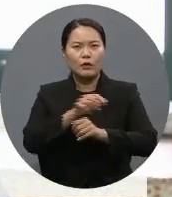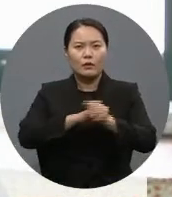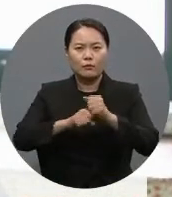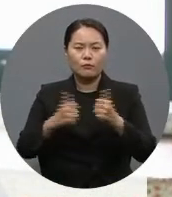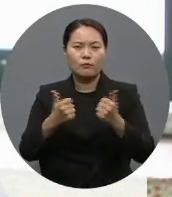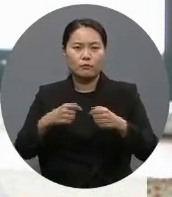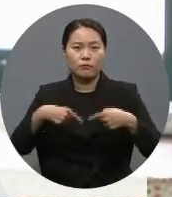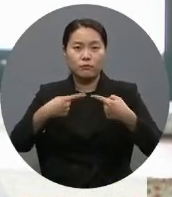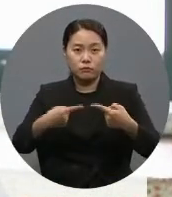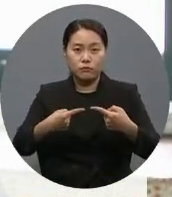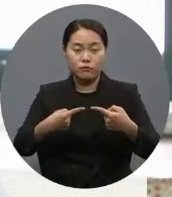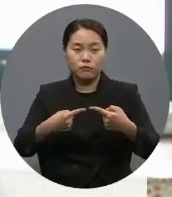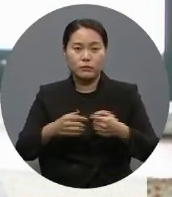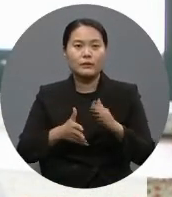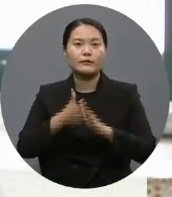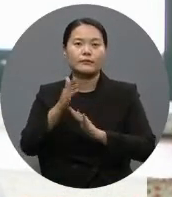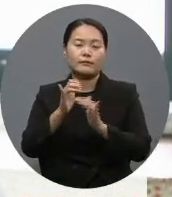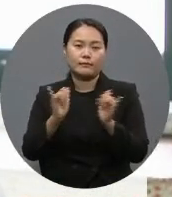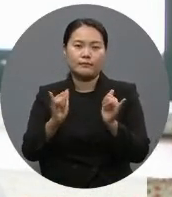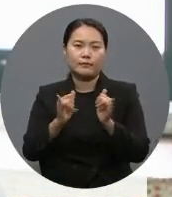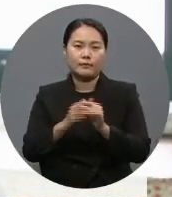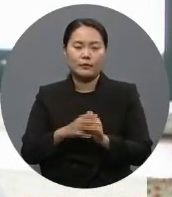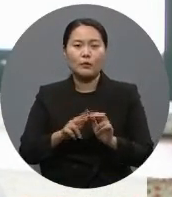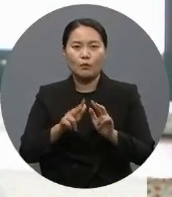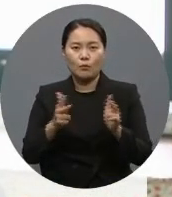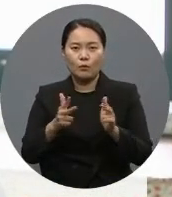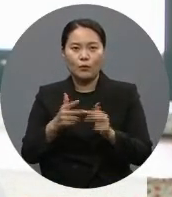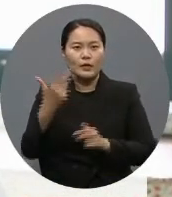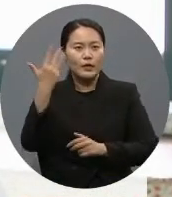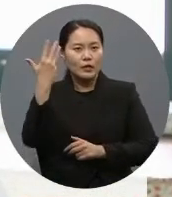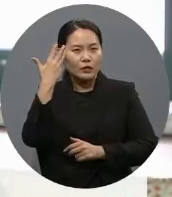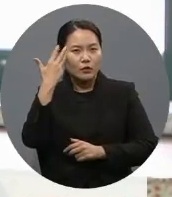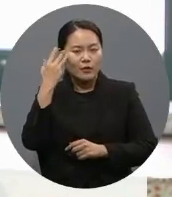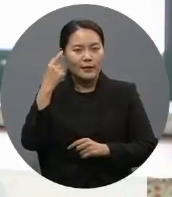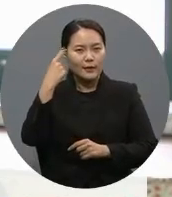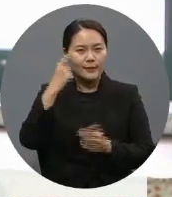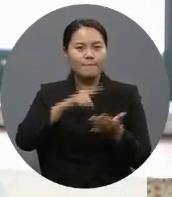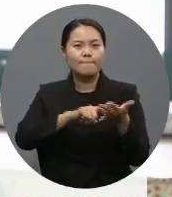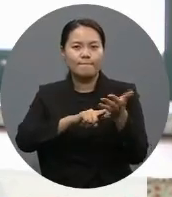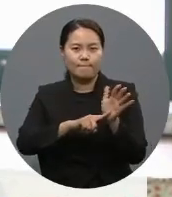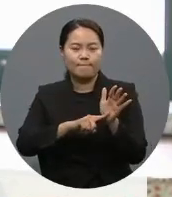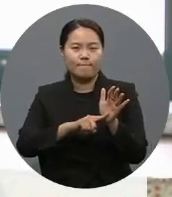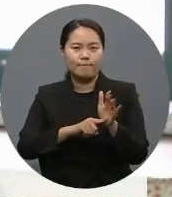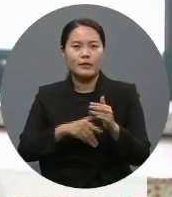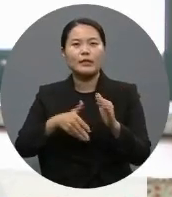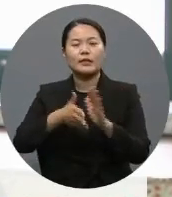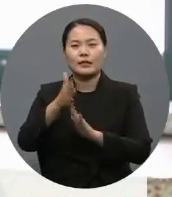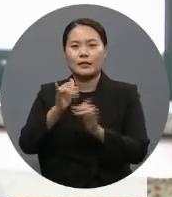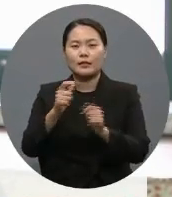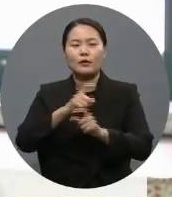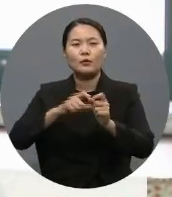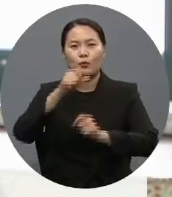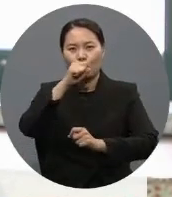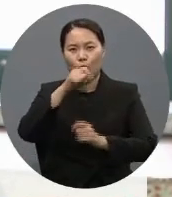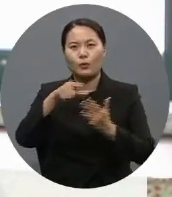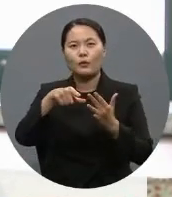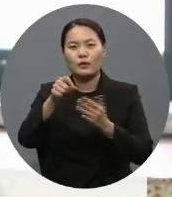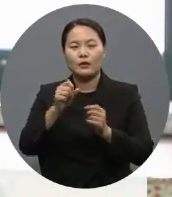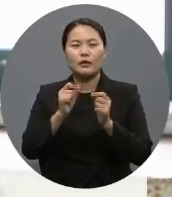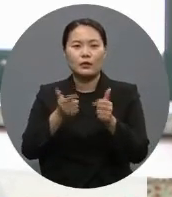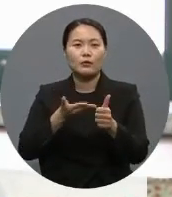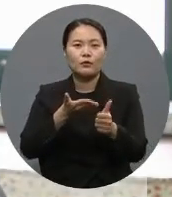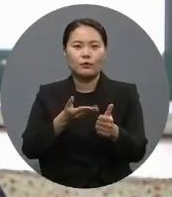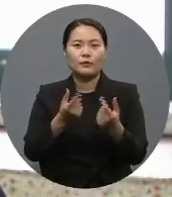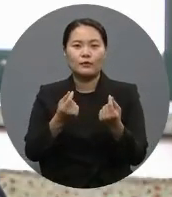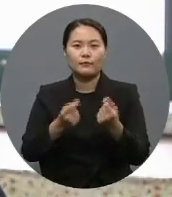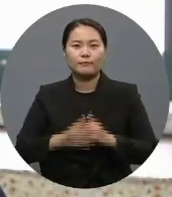참여하여 시민들에게 자신의 전시 철학과 의지를 보여주는 게 유권자들에게 좋은 선택을 할 수 있는 기회가 될